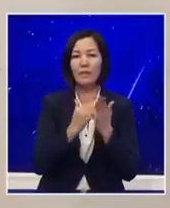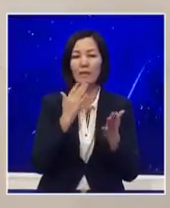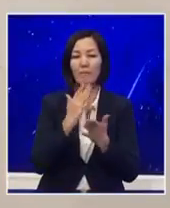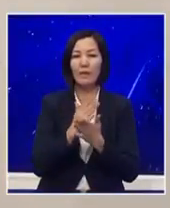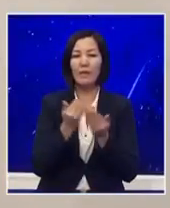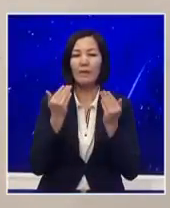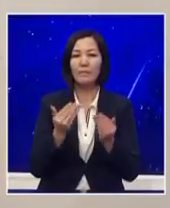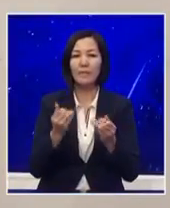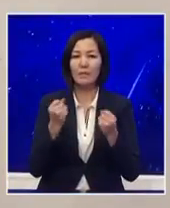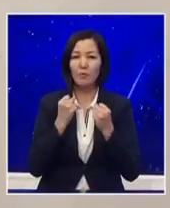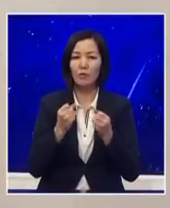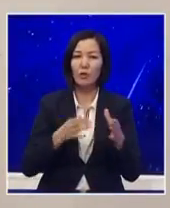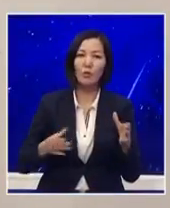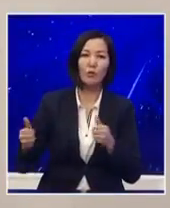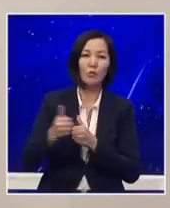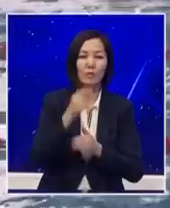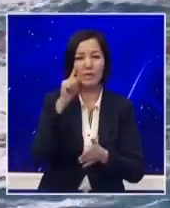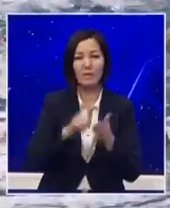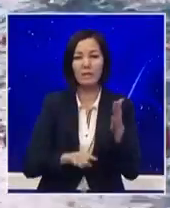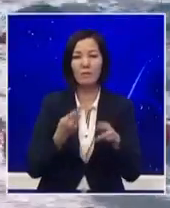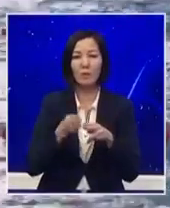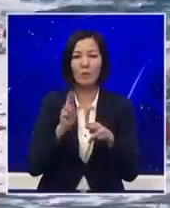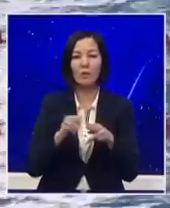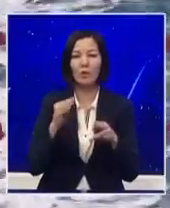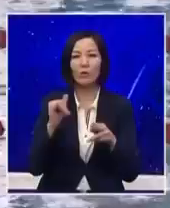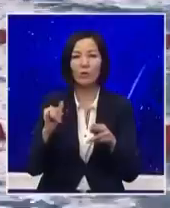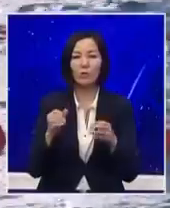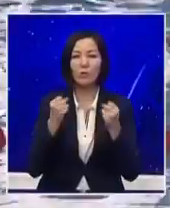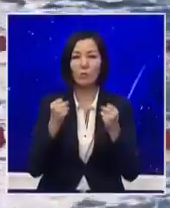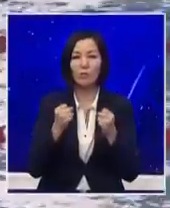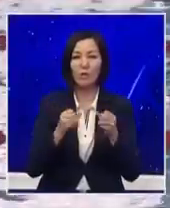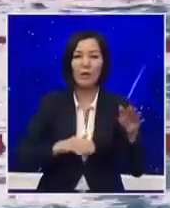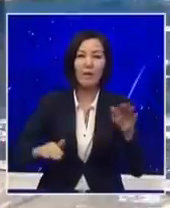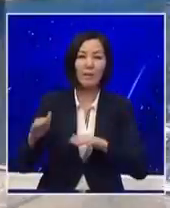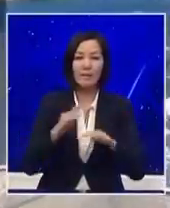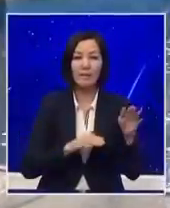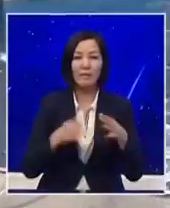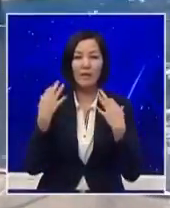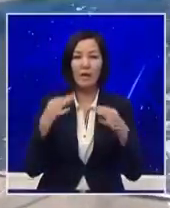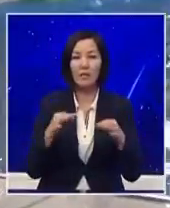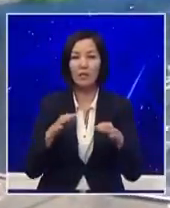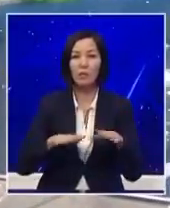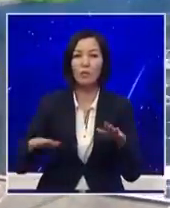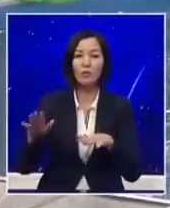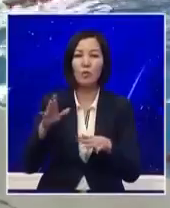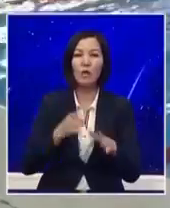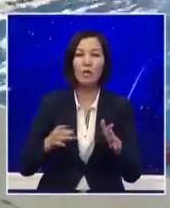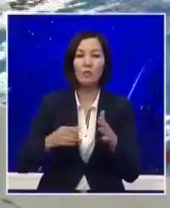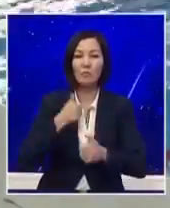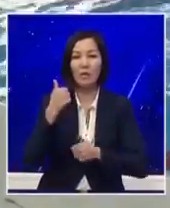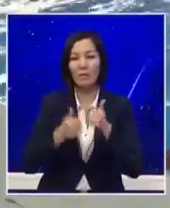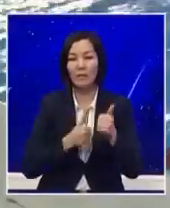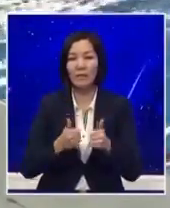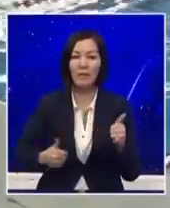Мамандар жерлестеріміздің топ жаратындығына сенімді. Өйткені жетсулық спортшылар тек бассейнде ғана емес, ашық суда өткен республикалық бәсекелерде